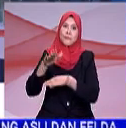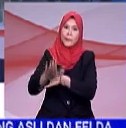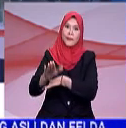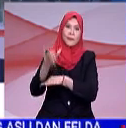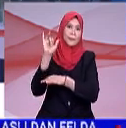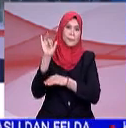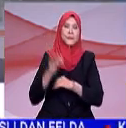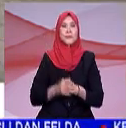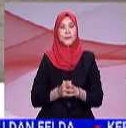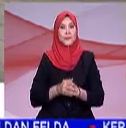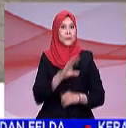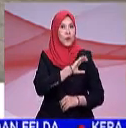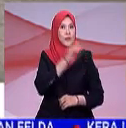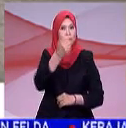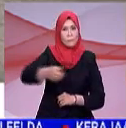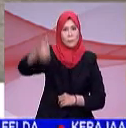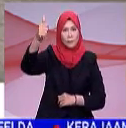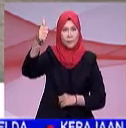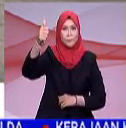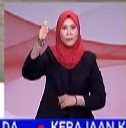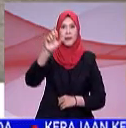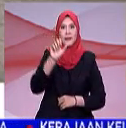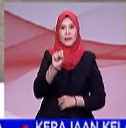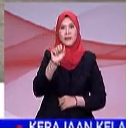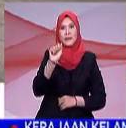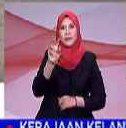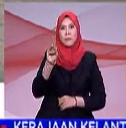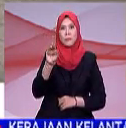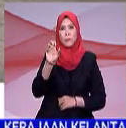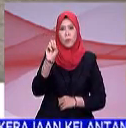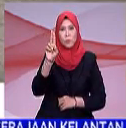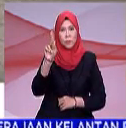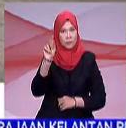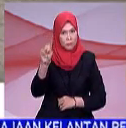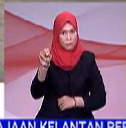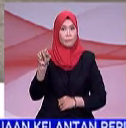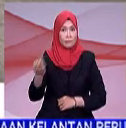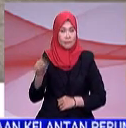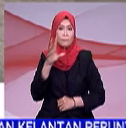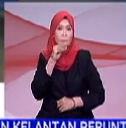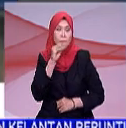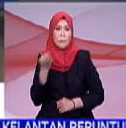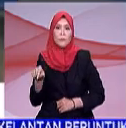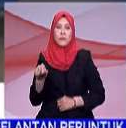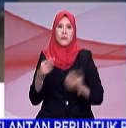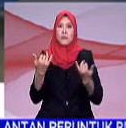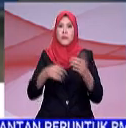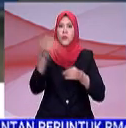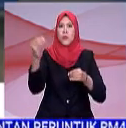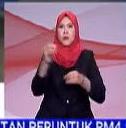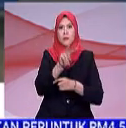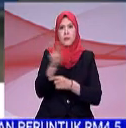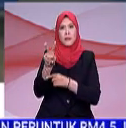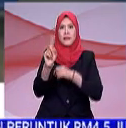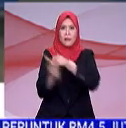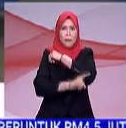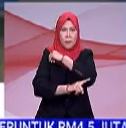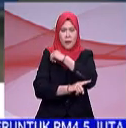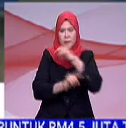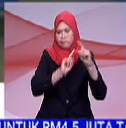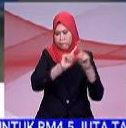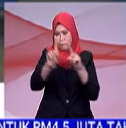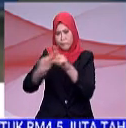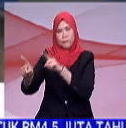semalam. Ketua Polis Daerah Baling, Superintendent Syamsuddin Mahmud berkata, pihaknya telah mengeluarkan 22 saman atas